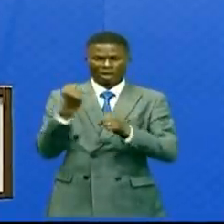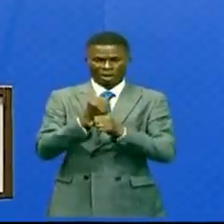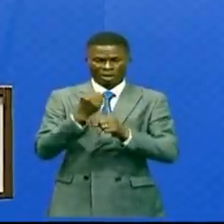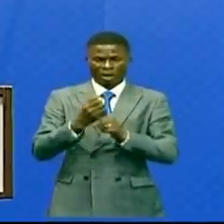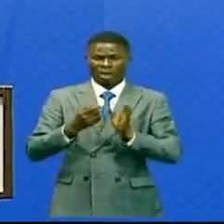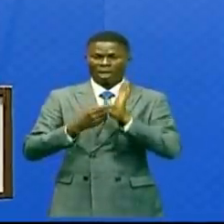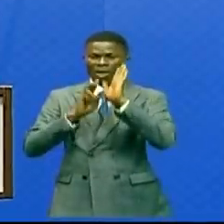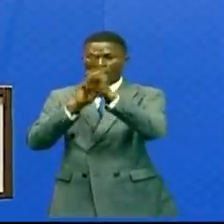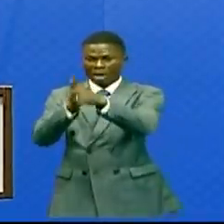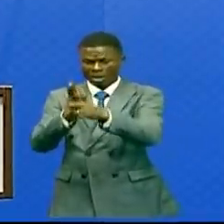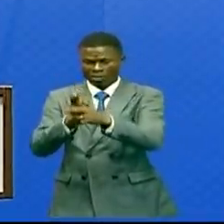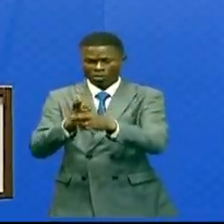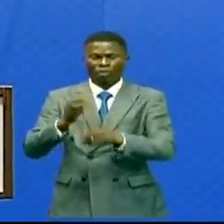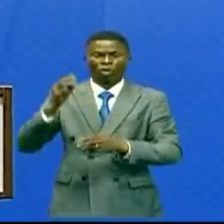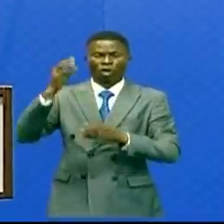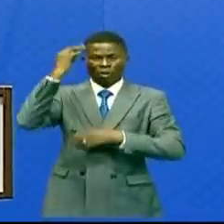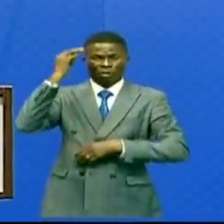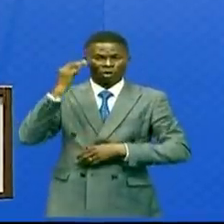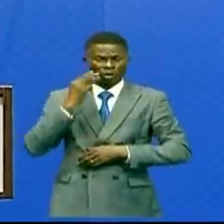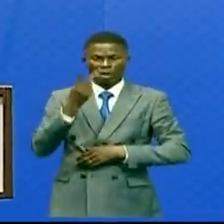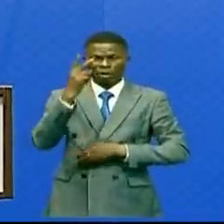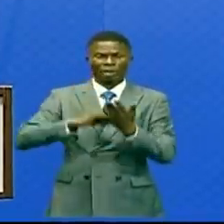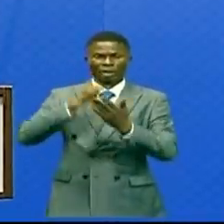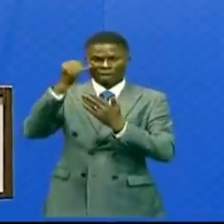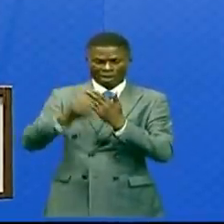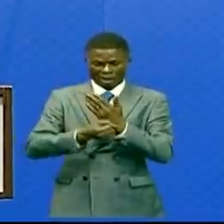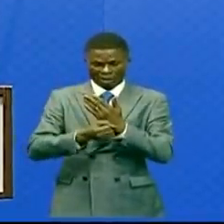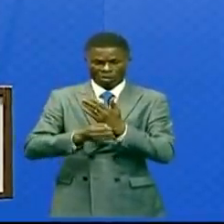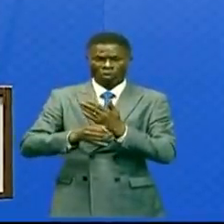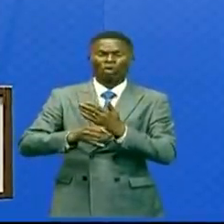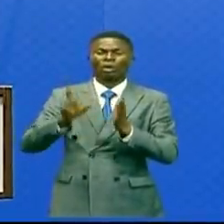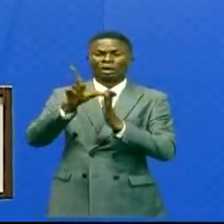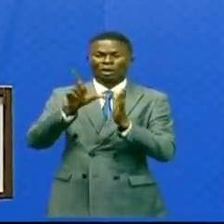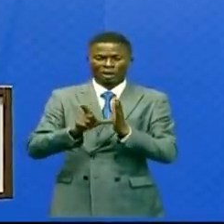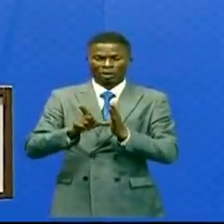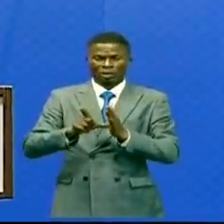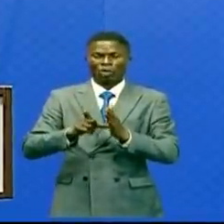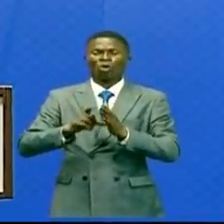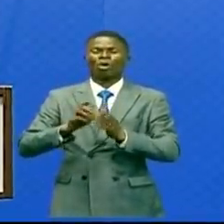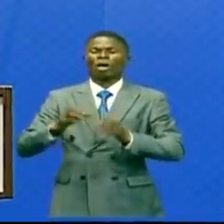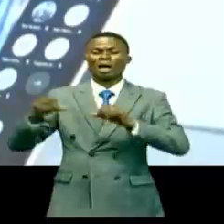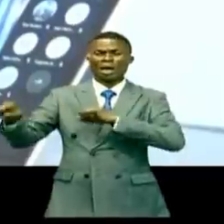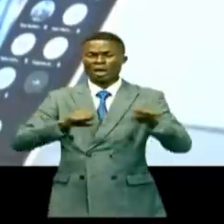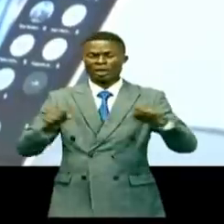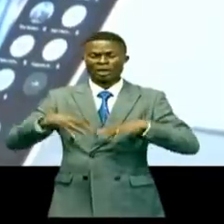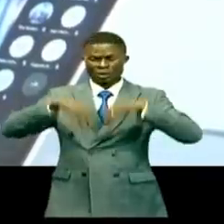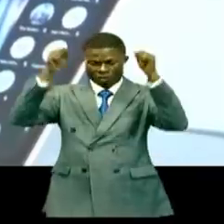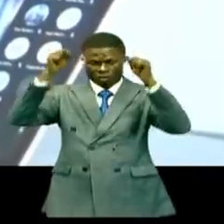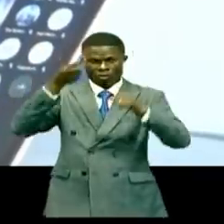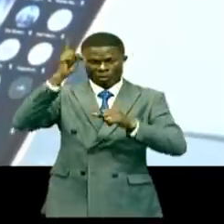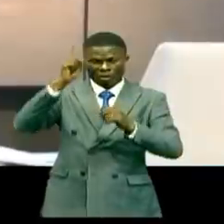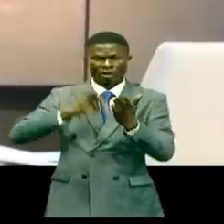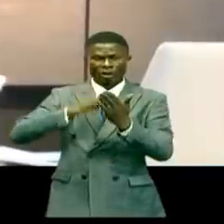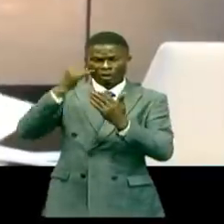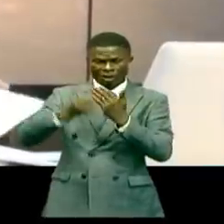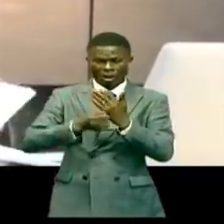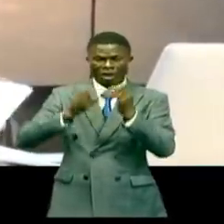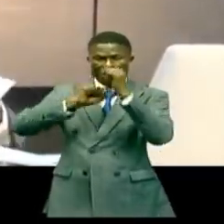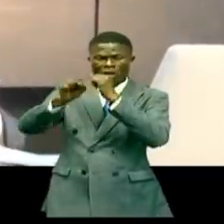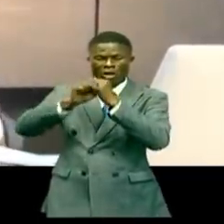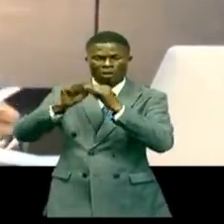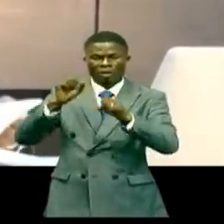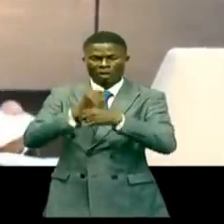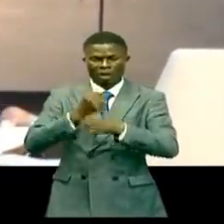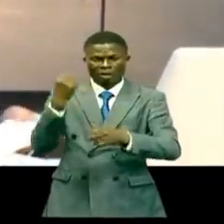présenté au Conseil deux projets de loi pour examen et approbation. Le premier projet de loi relatif à la promotion et à